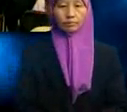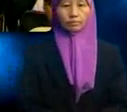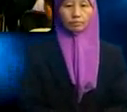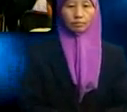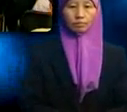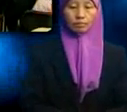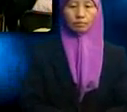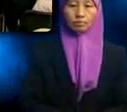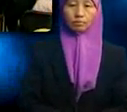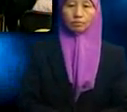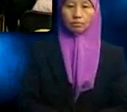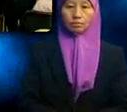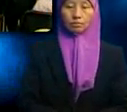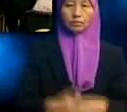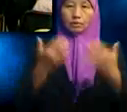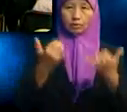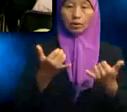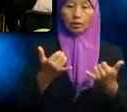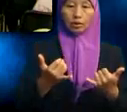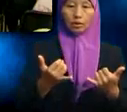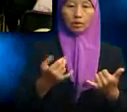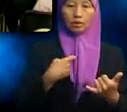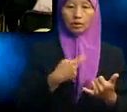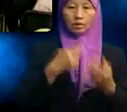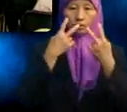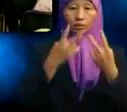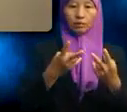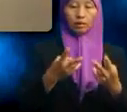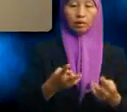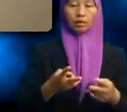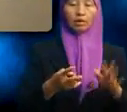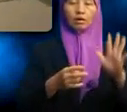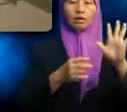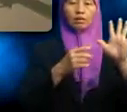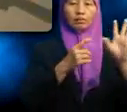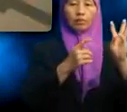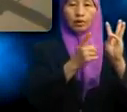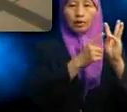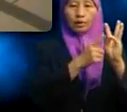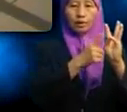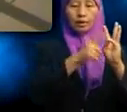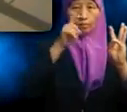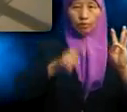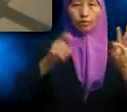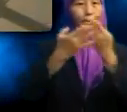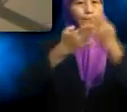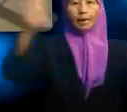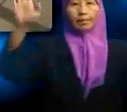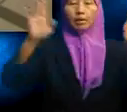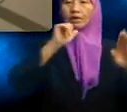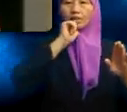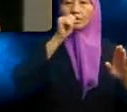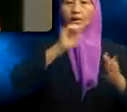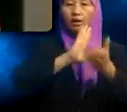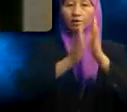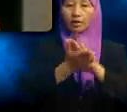Ustazah. Baik. Sekarang kita pergi kepada syarat wajib yang keenam ialah merdeka, iaitu tidak menjadi hamba